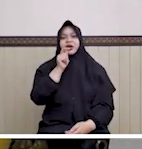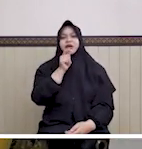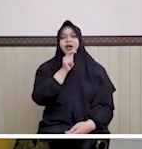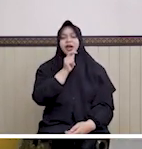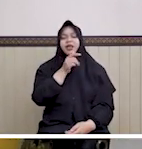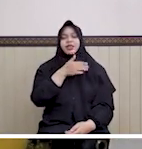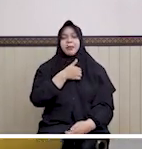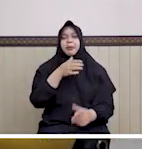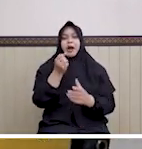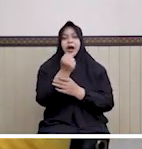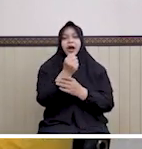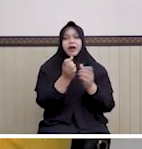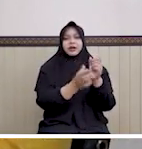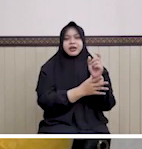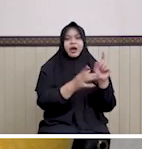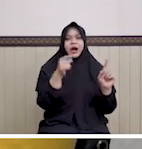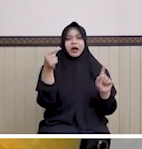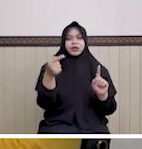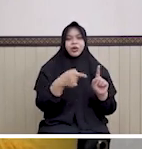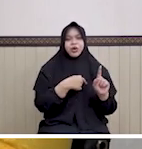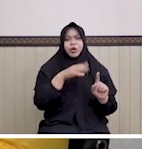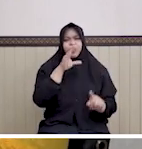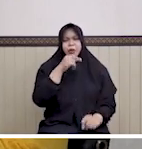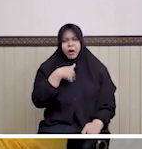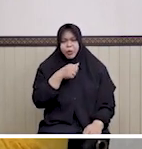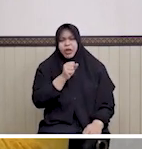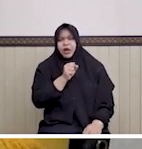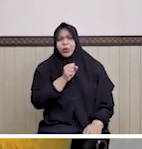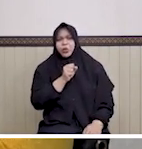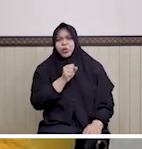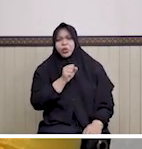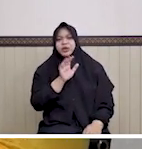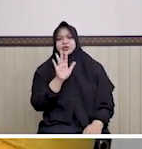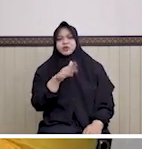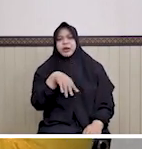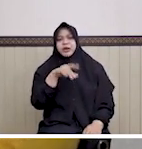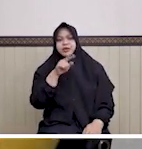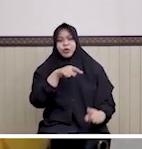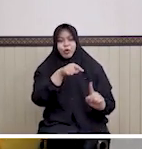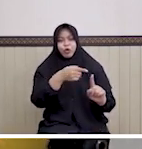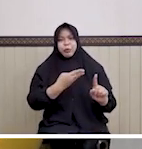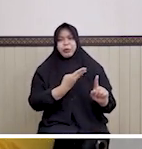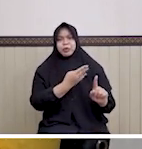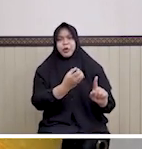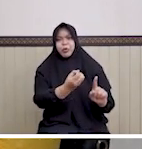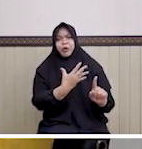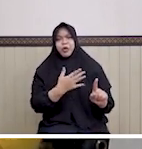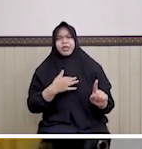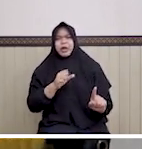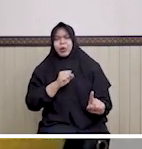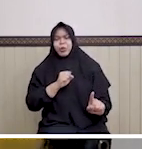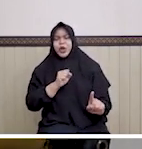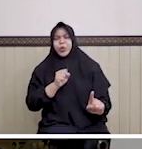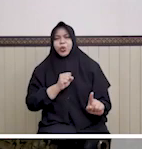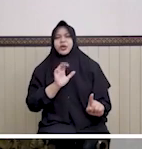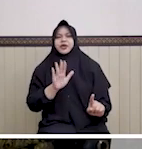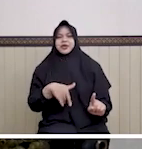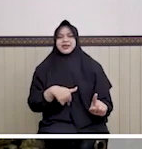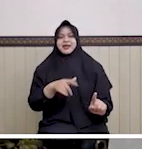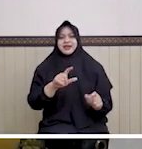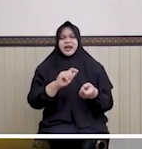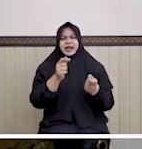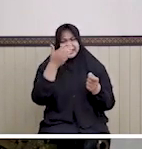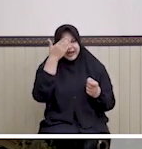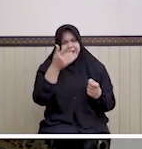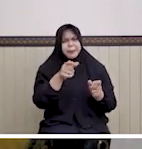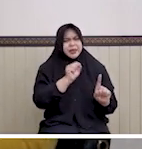terancamnya gitu kalau dia kan ngomongnya cuma aku wedyo kayak gitu Gan dan Enggak bisa itu diubah Kenapa